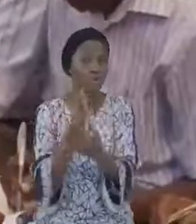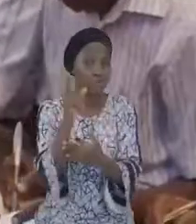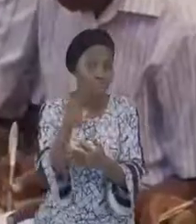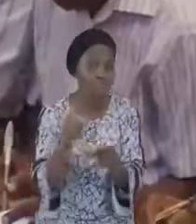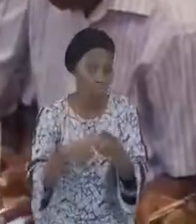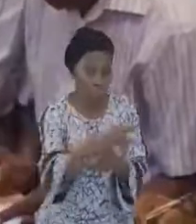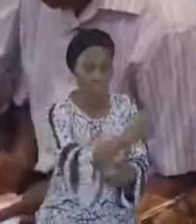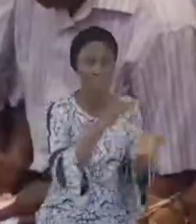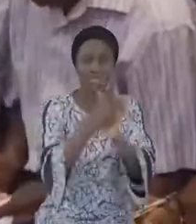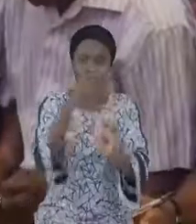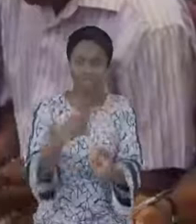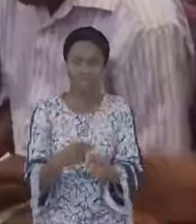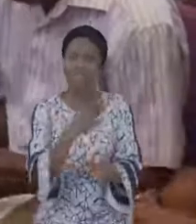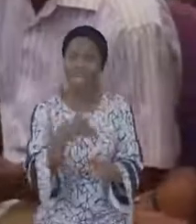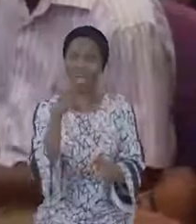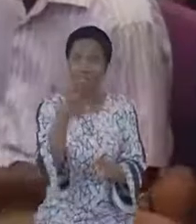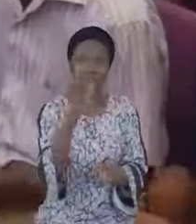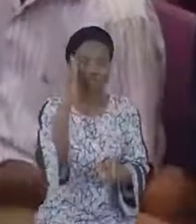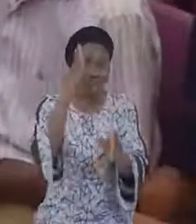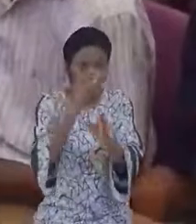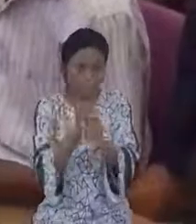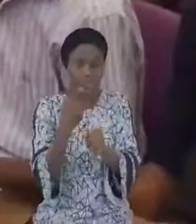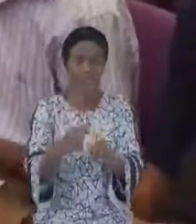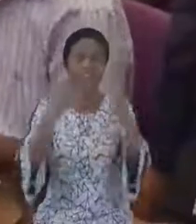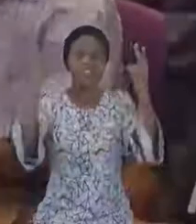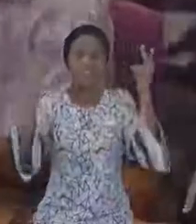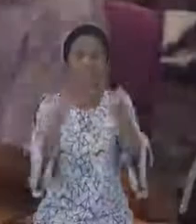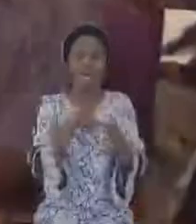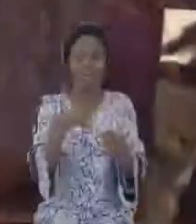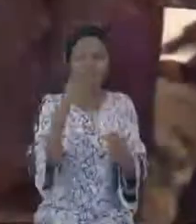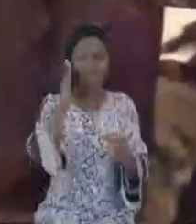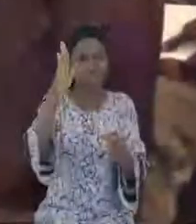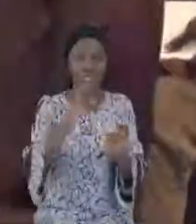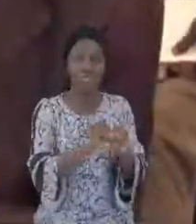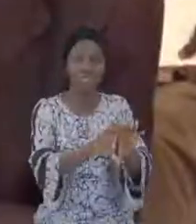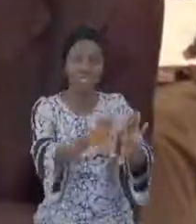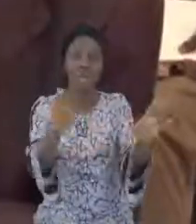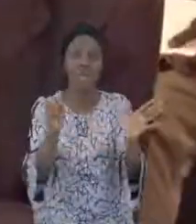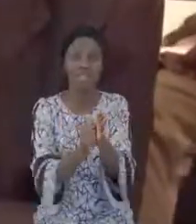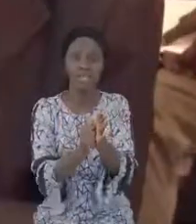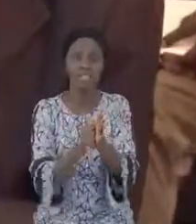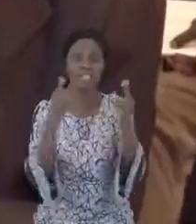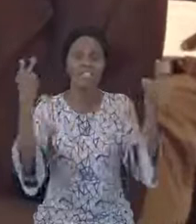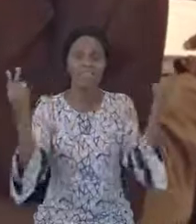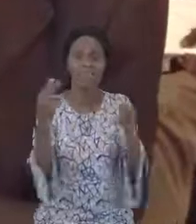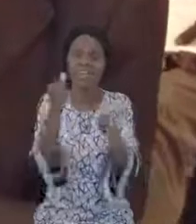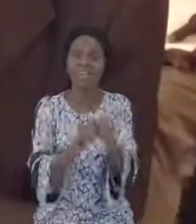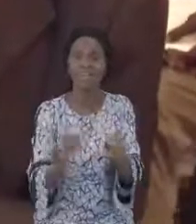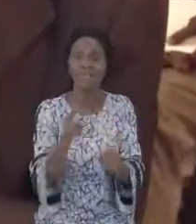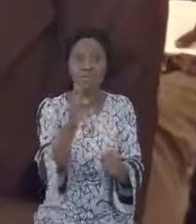vas posséder la victoire et tu vas propager la victoire partout où tu vas au nom de